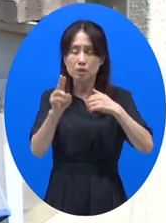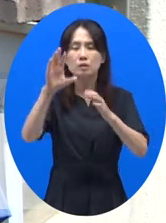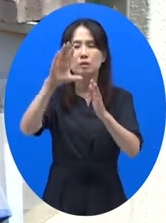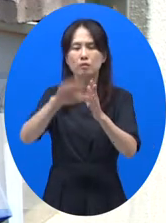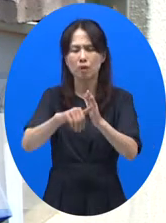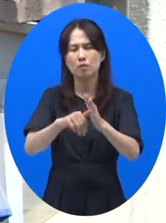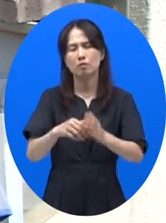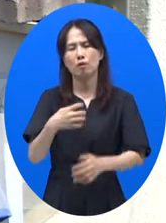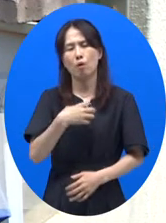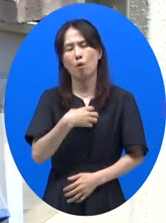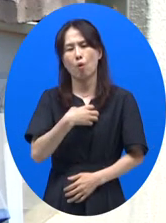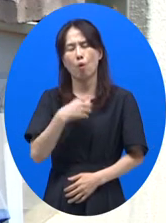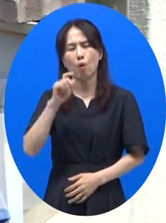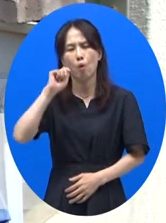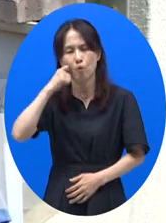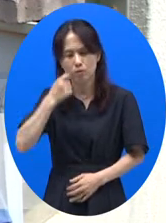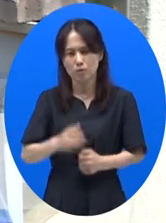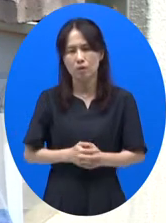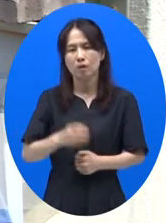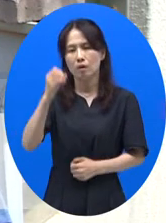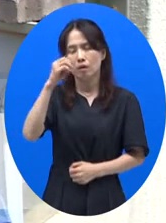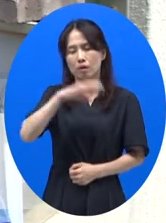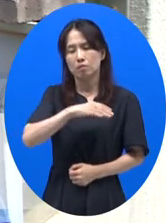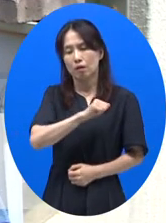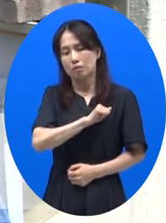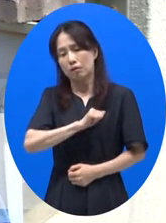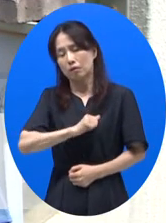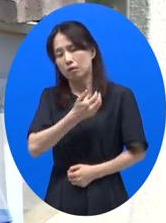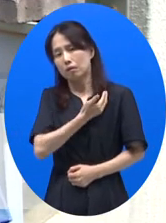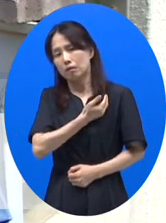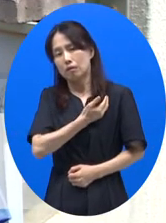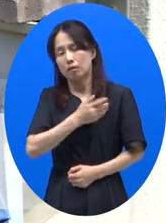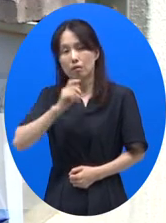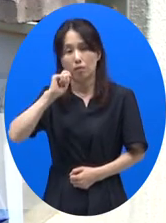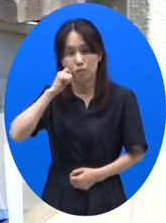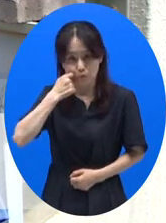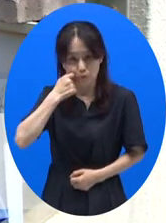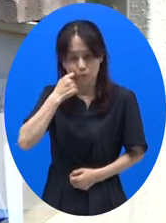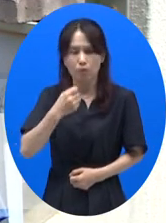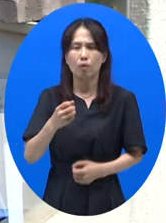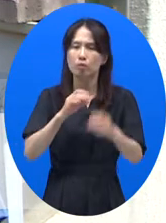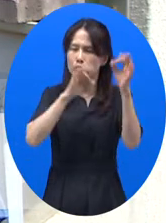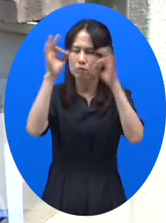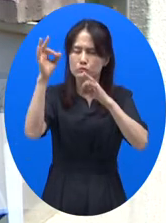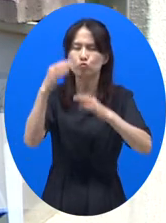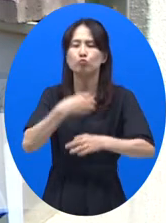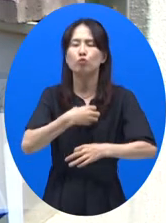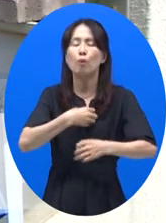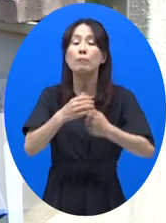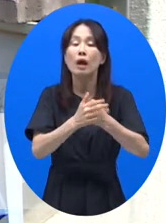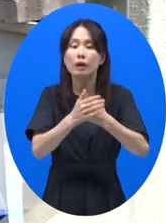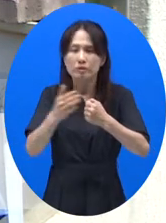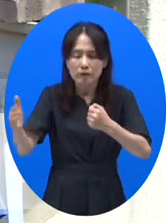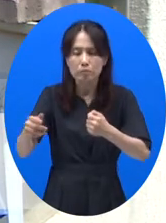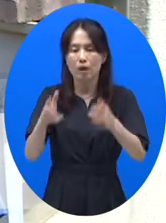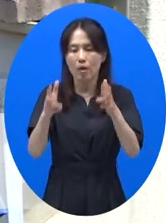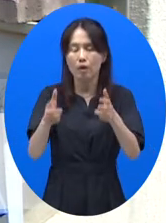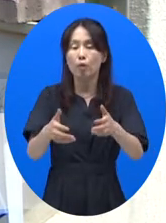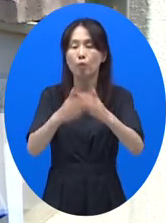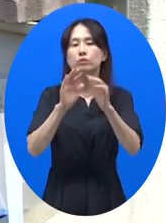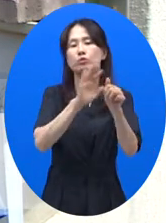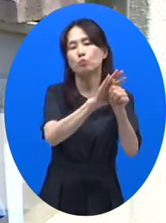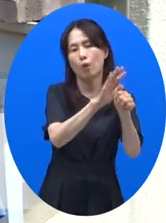상태입니다. 그분들이 그냥 참기에는 너무 힘들어하시고 또 안전에도 위험이 있으셔서 이걸 설치함으로